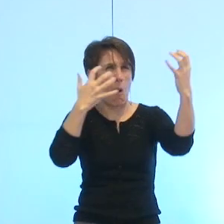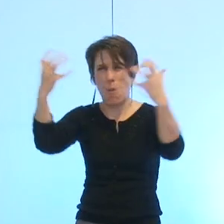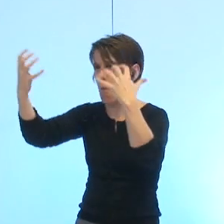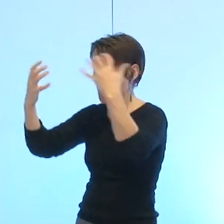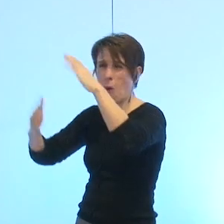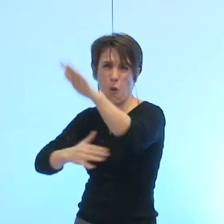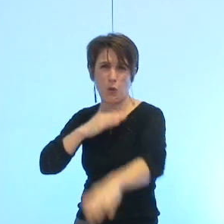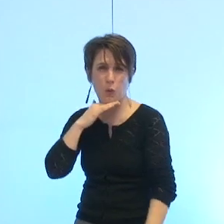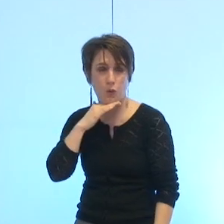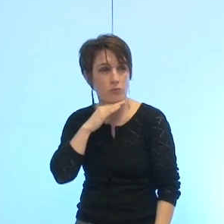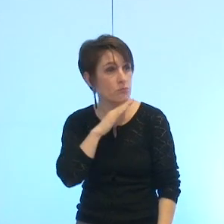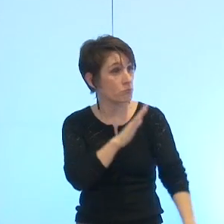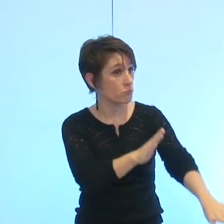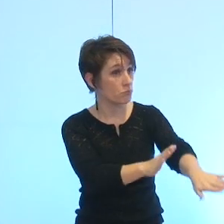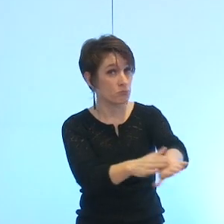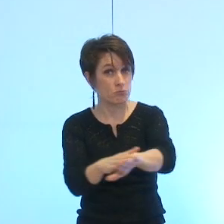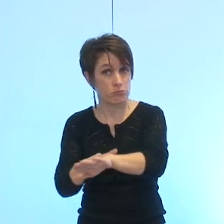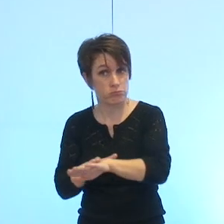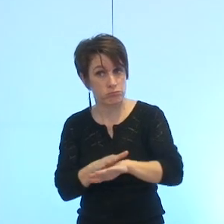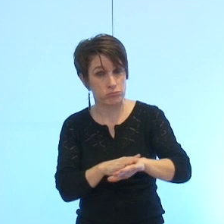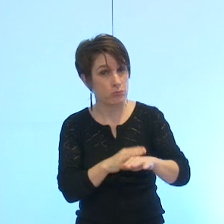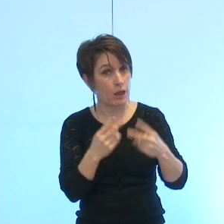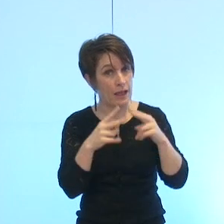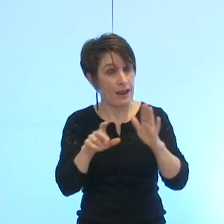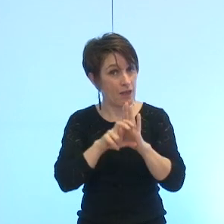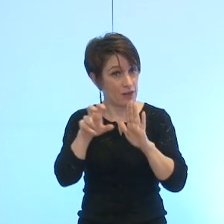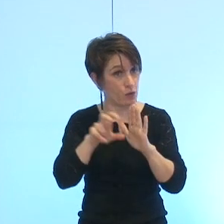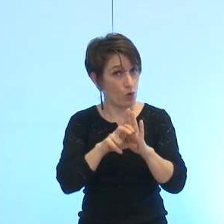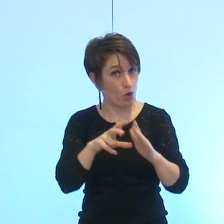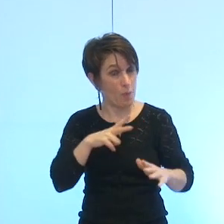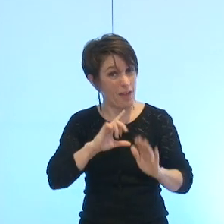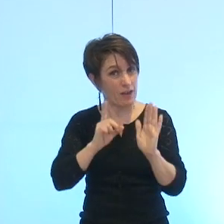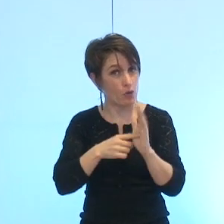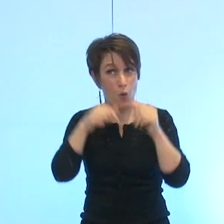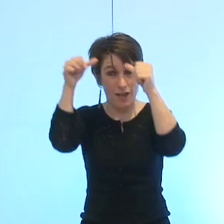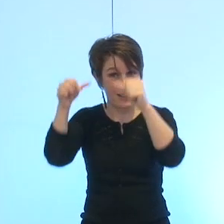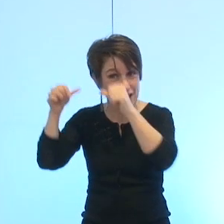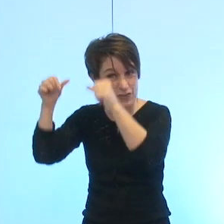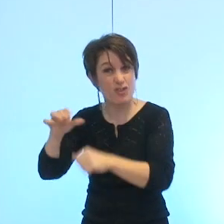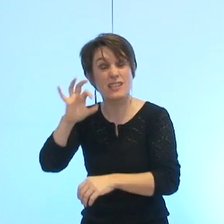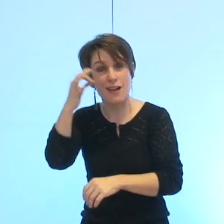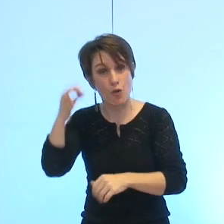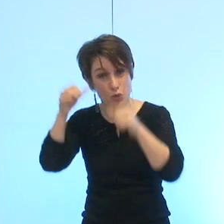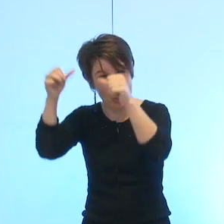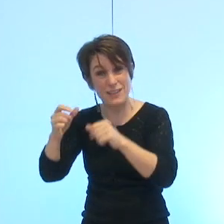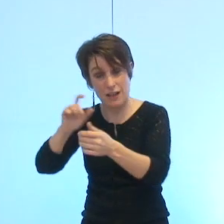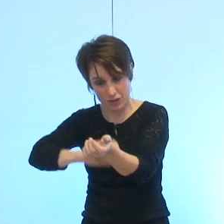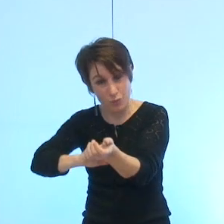je rappelle que la ville de Grenoble disposait d'un droit de tirage présentant 50 % de pass